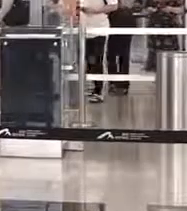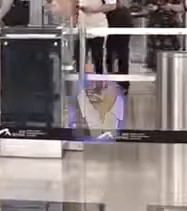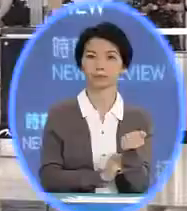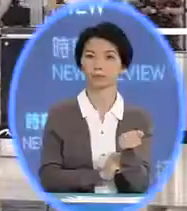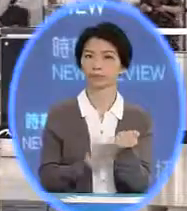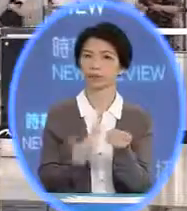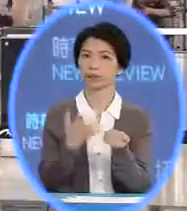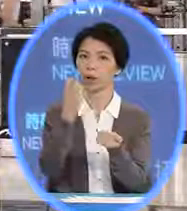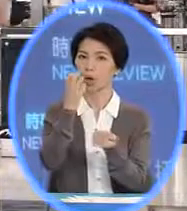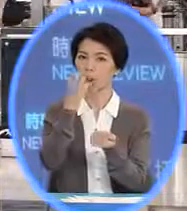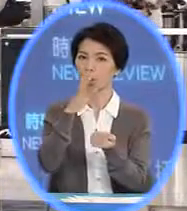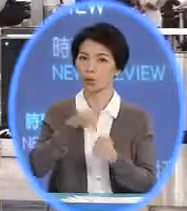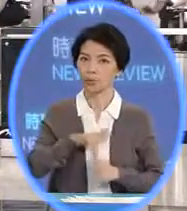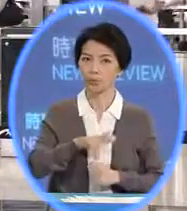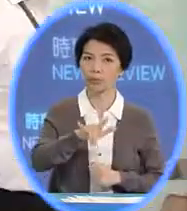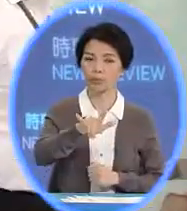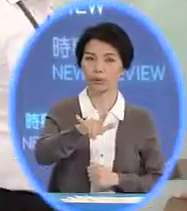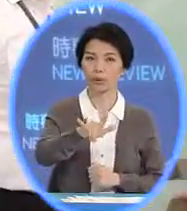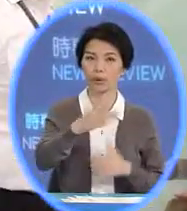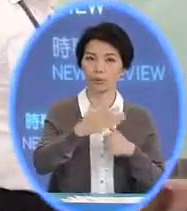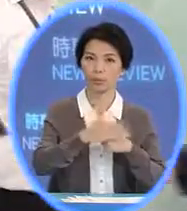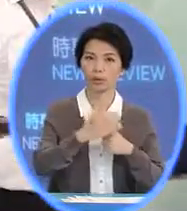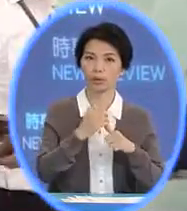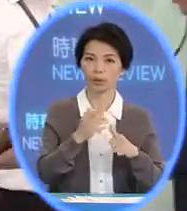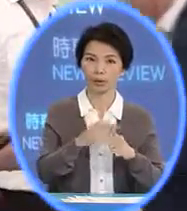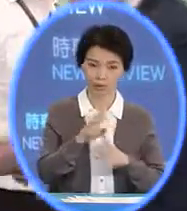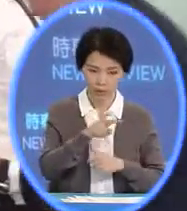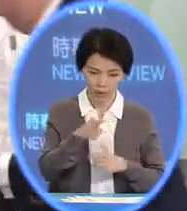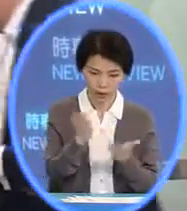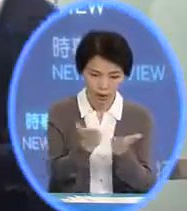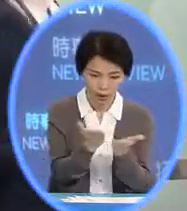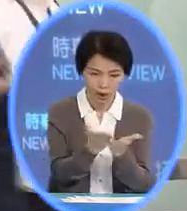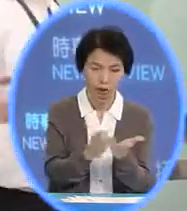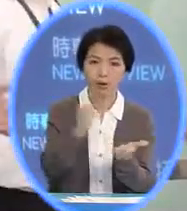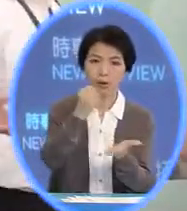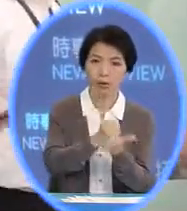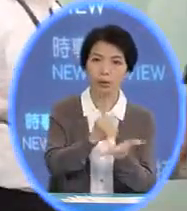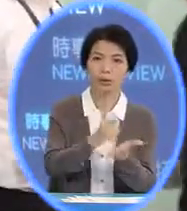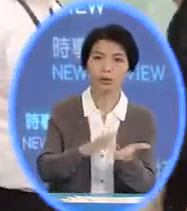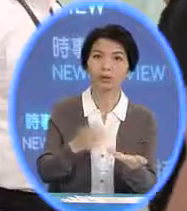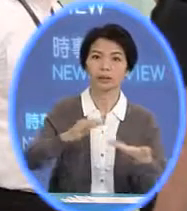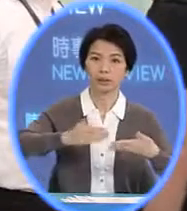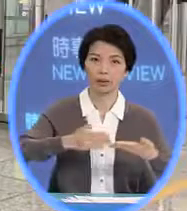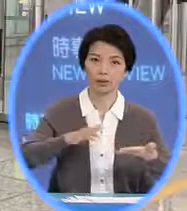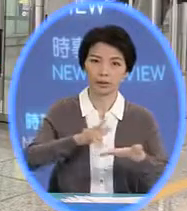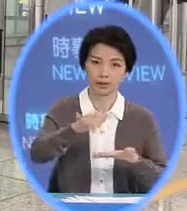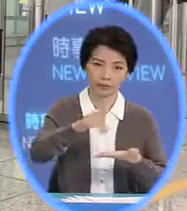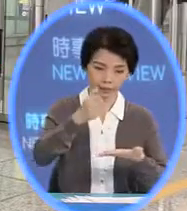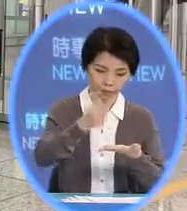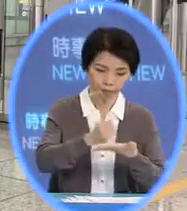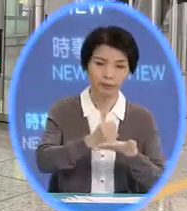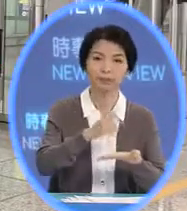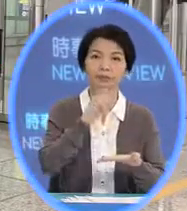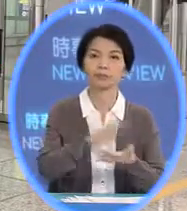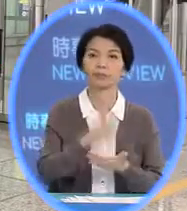現在在香港機場搭飛機，機場保安會先檢查和核對旅客的護照和登機證。上